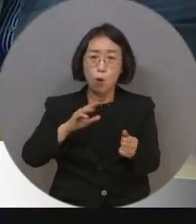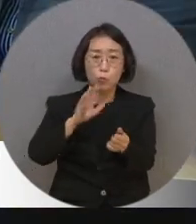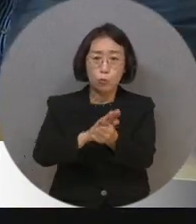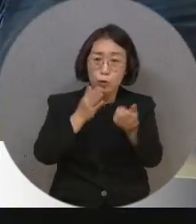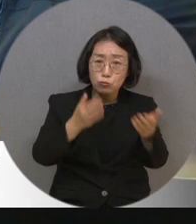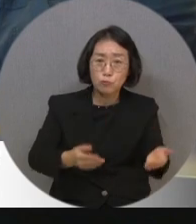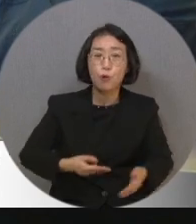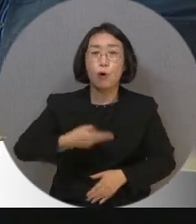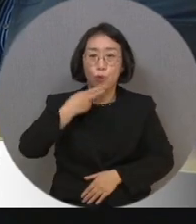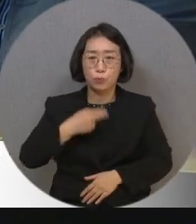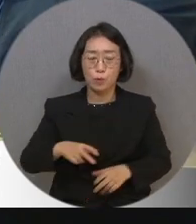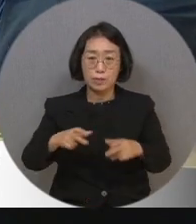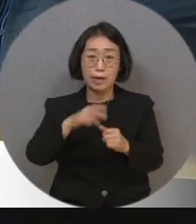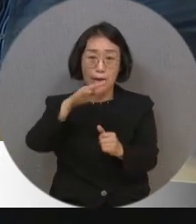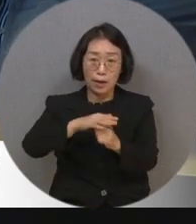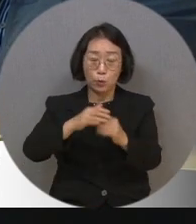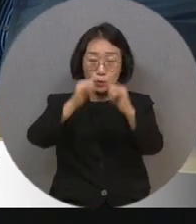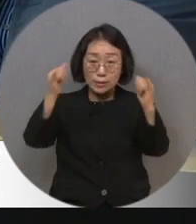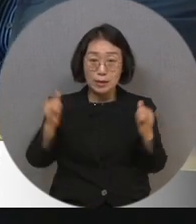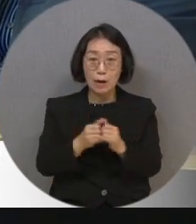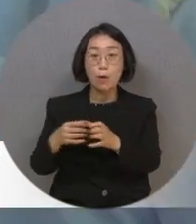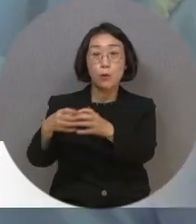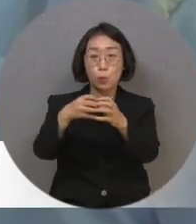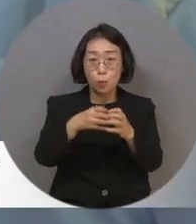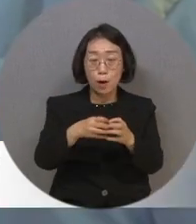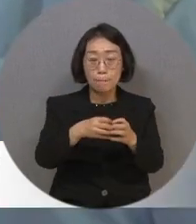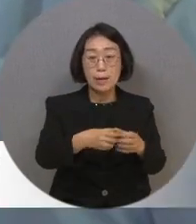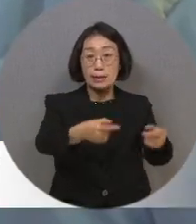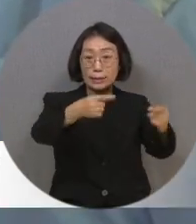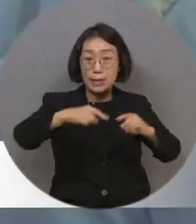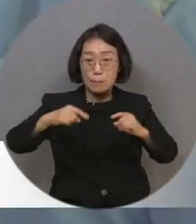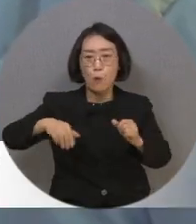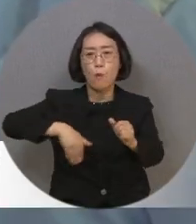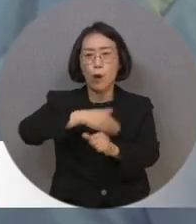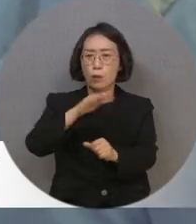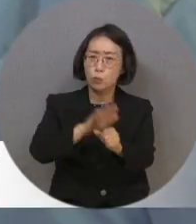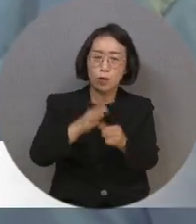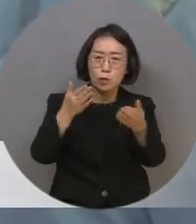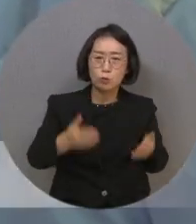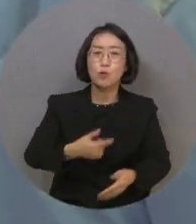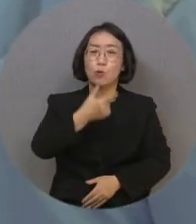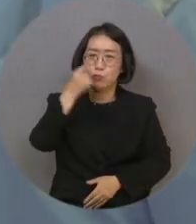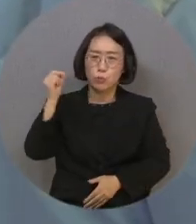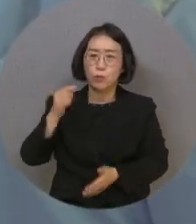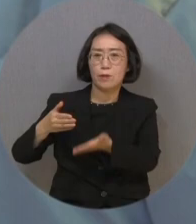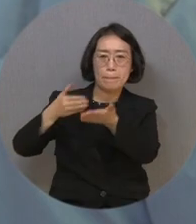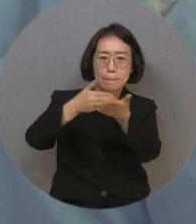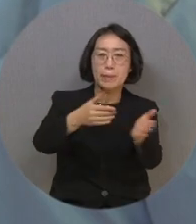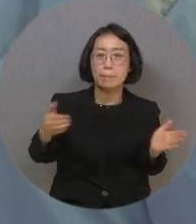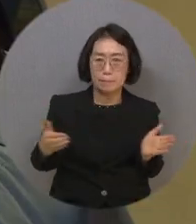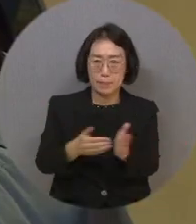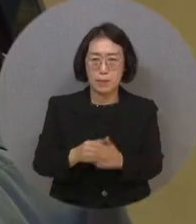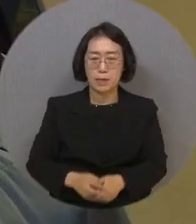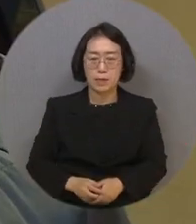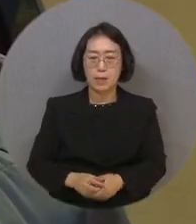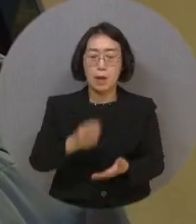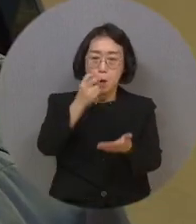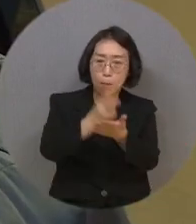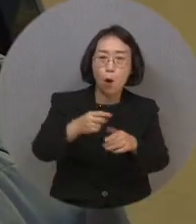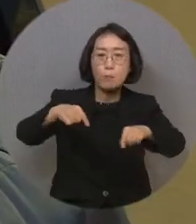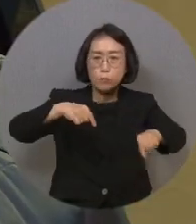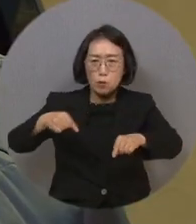부족하다며 장애아동의 사회 통합을 위한 참여 환경 조성이 미흡하다고 지적했습니다. 정책과